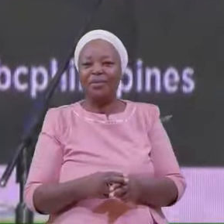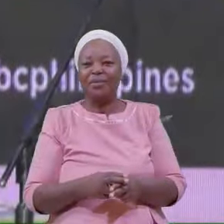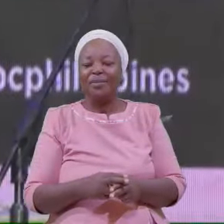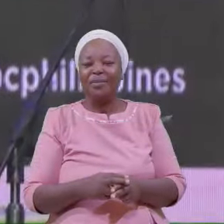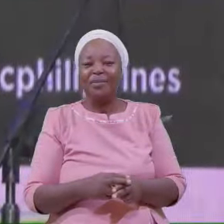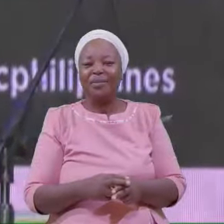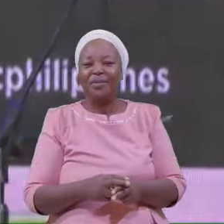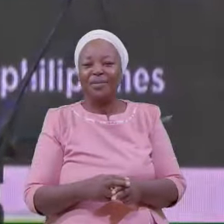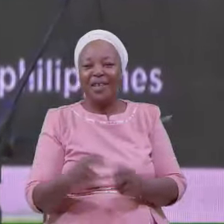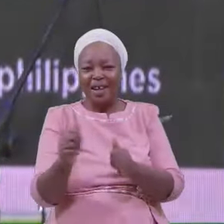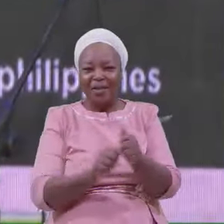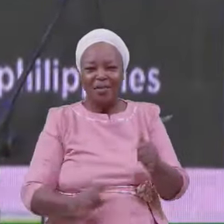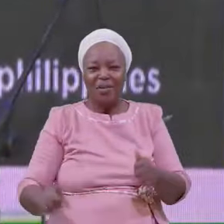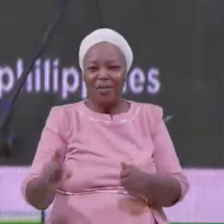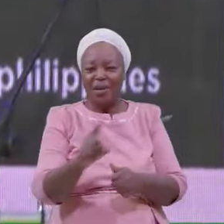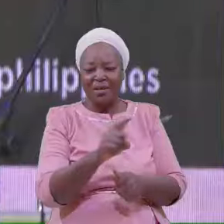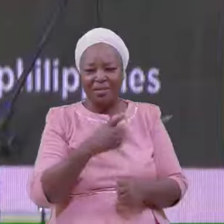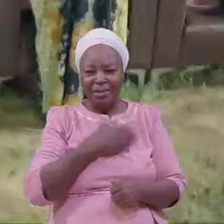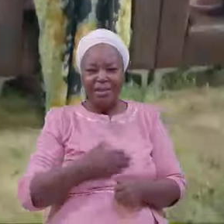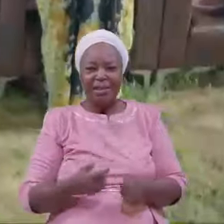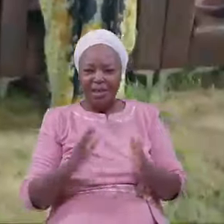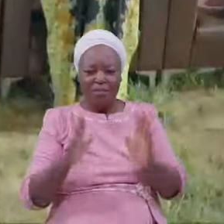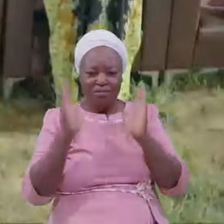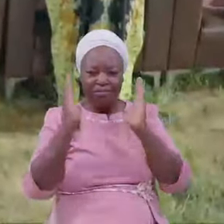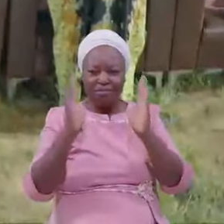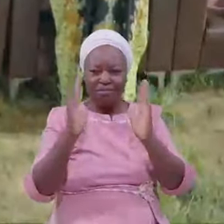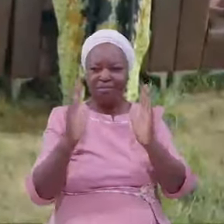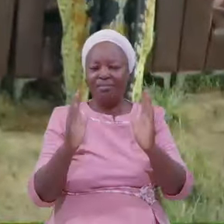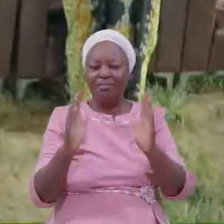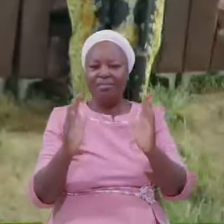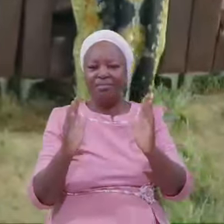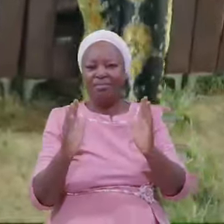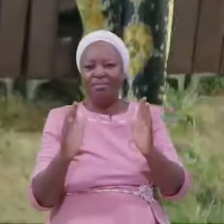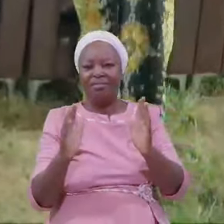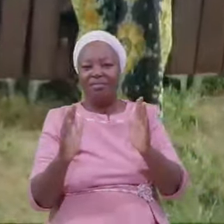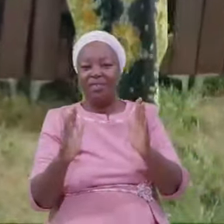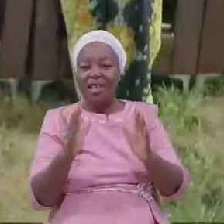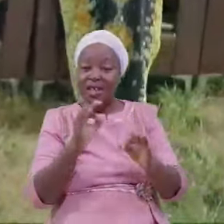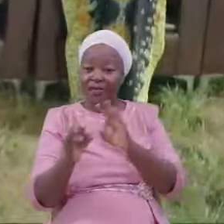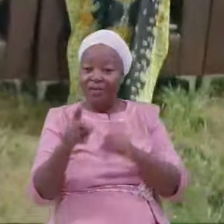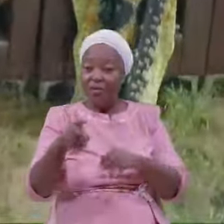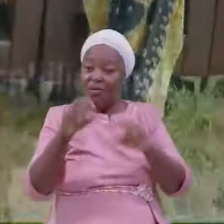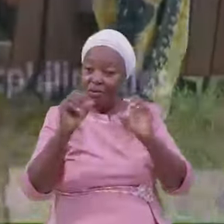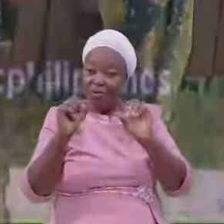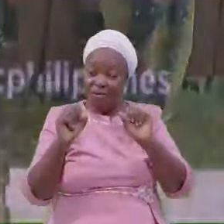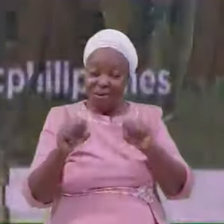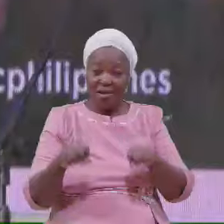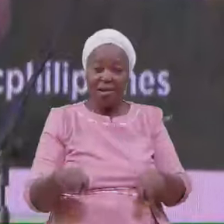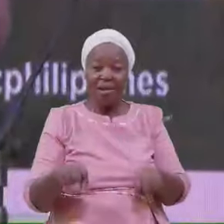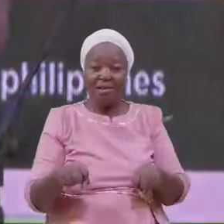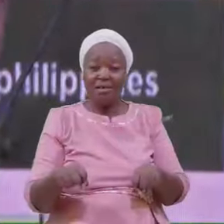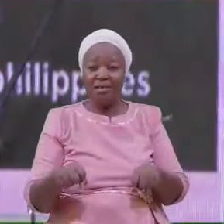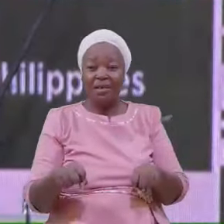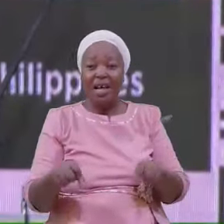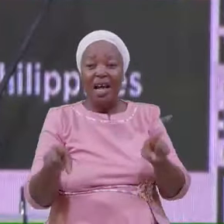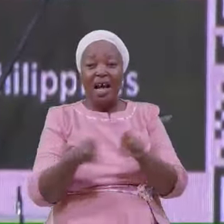Everybody standing up. Ang lahat ay tumayo. If you can. Kung kaya nating tumayo. As we mentioned the name